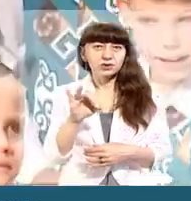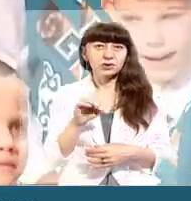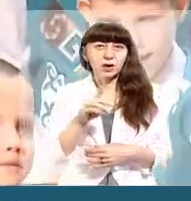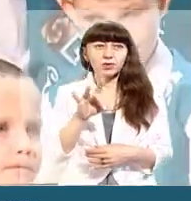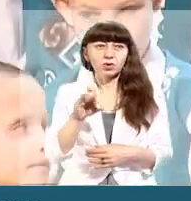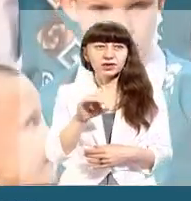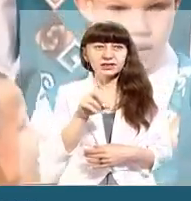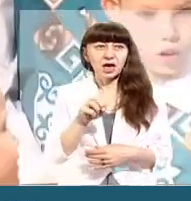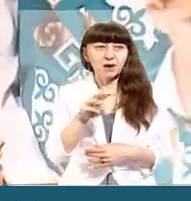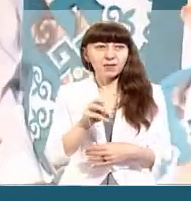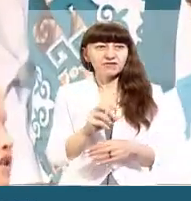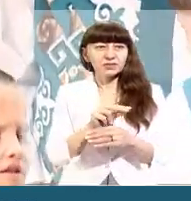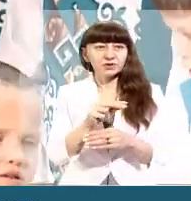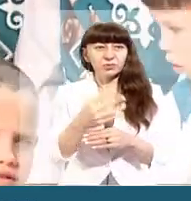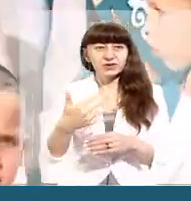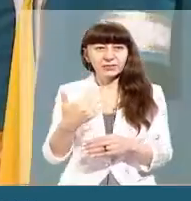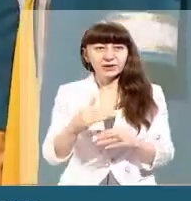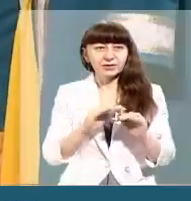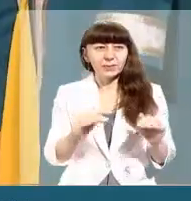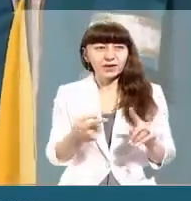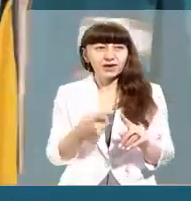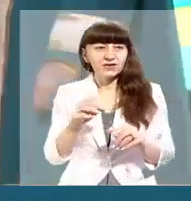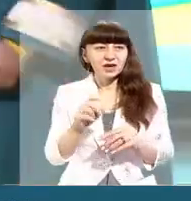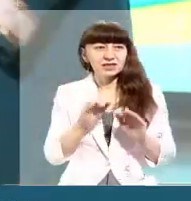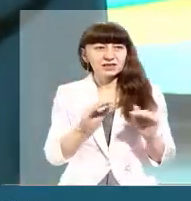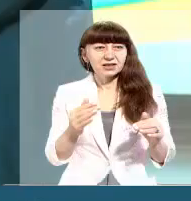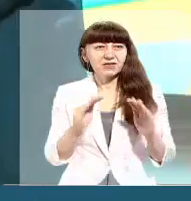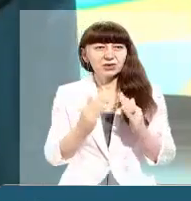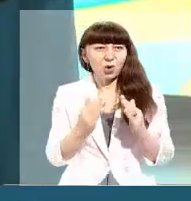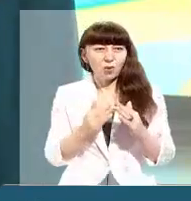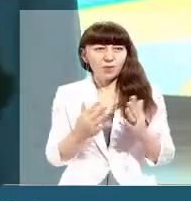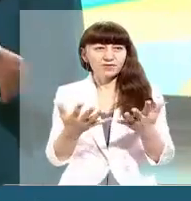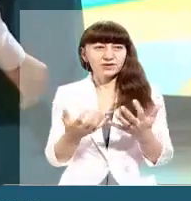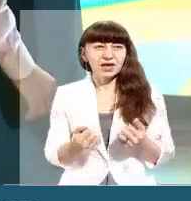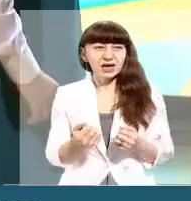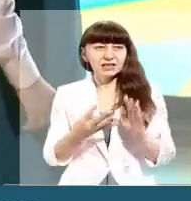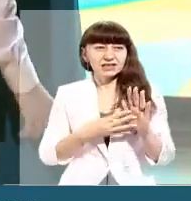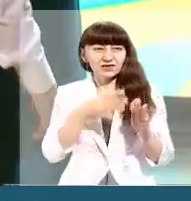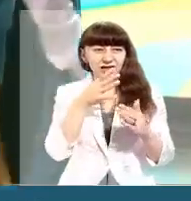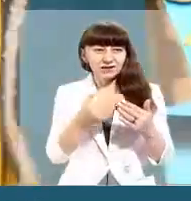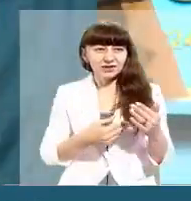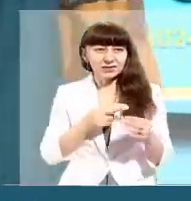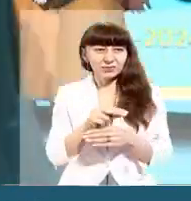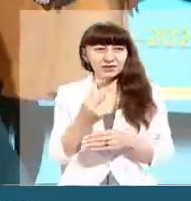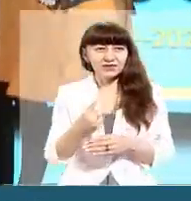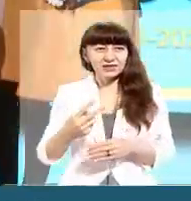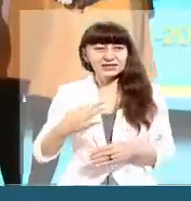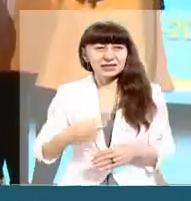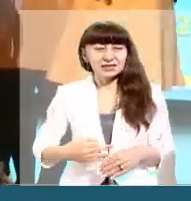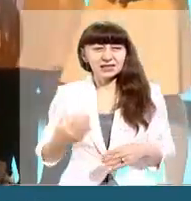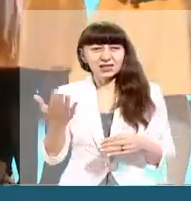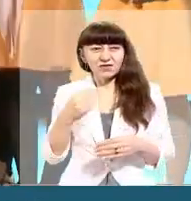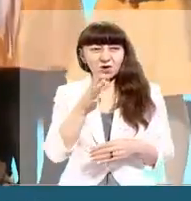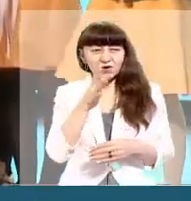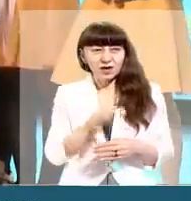Муазама воспитывают 55 детей. Впервые взять ребенка с детского дома они решили 9 лет назад. Тогда они воспитывали два сына и дочь. С тех